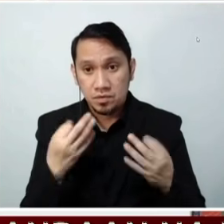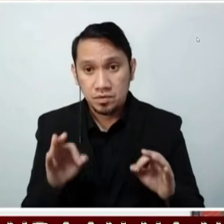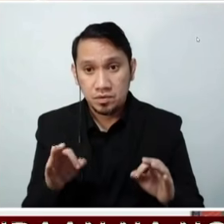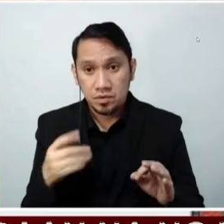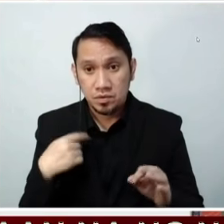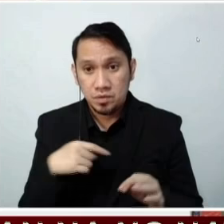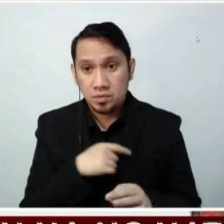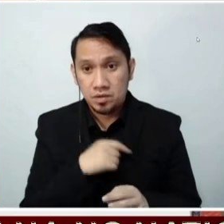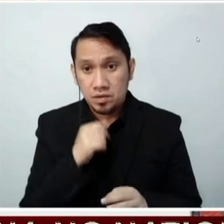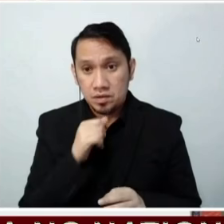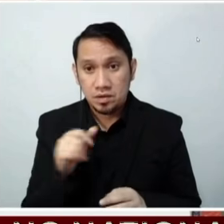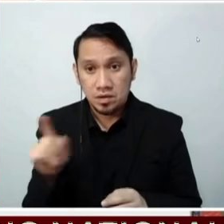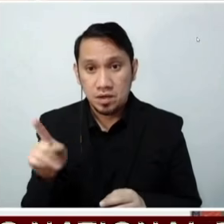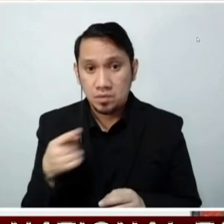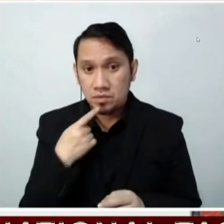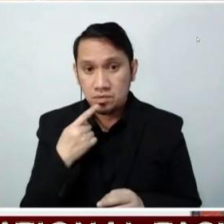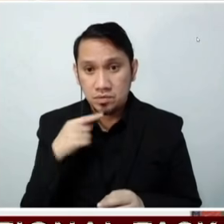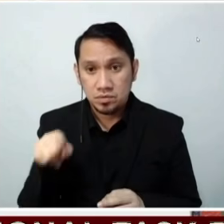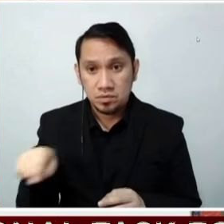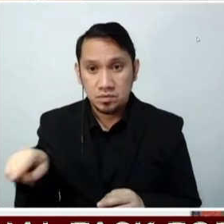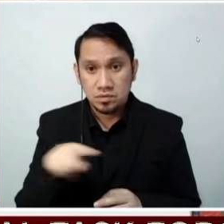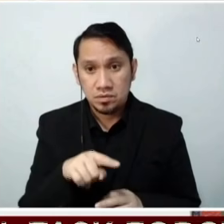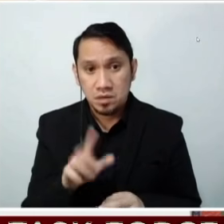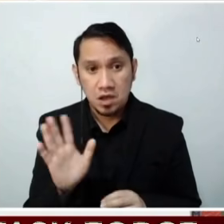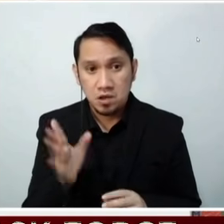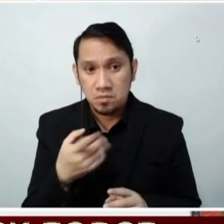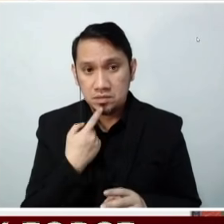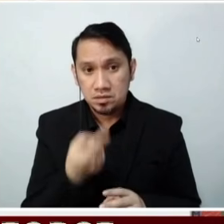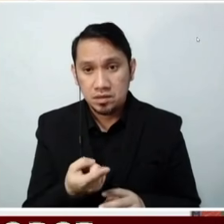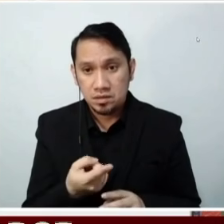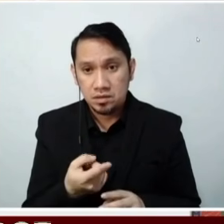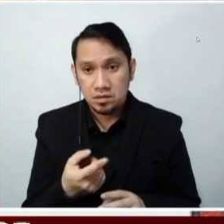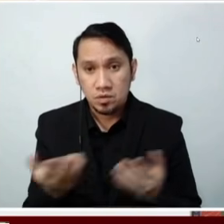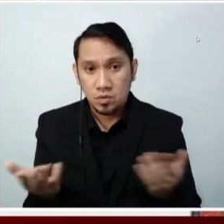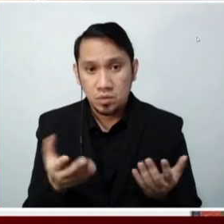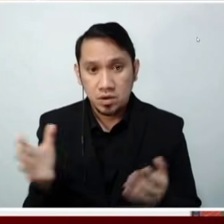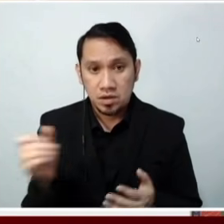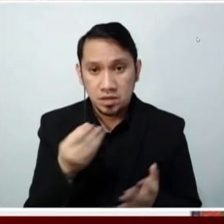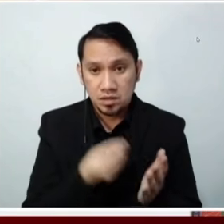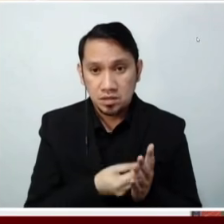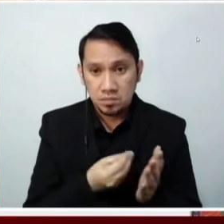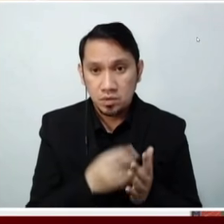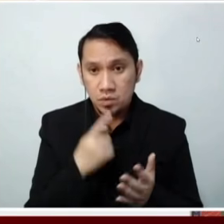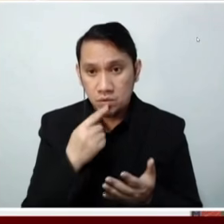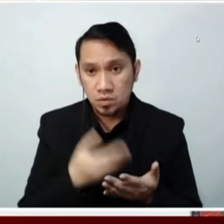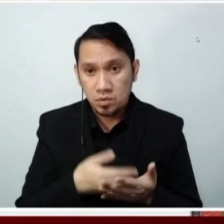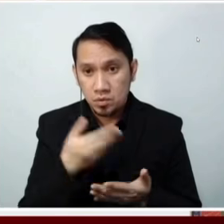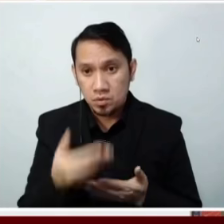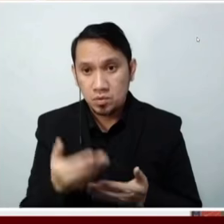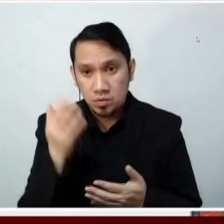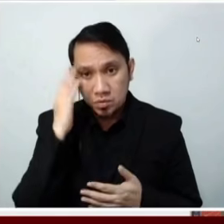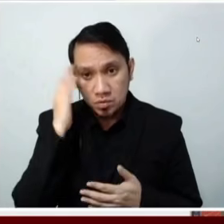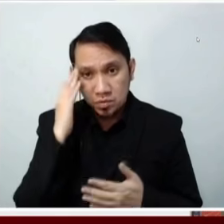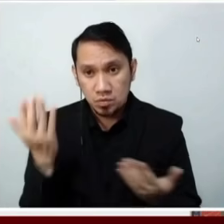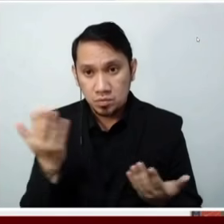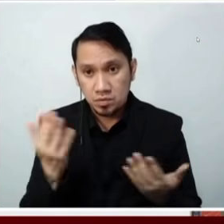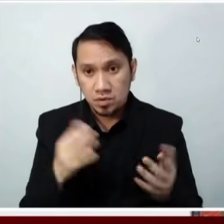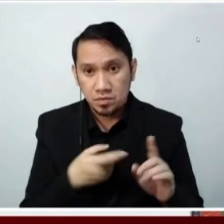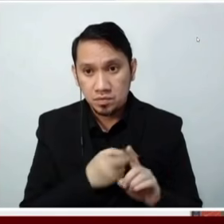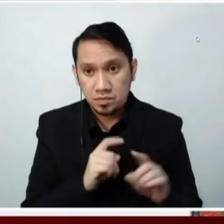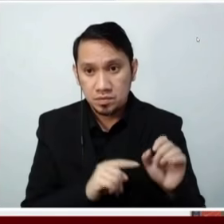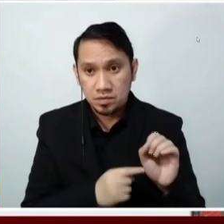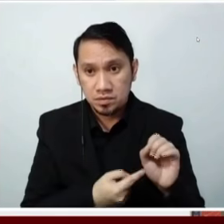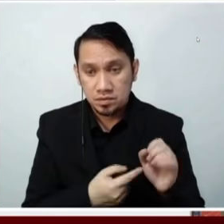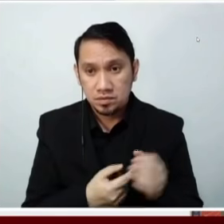hindi nakukuha. Ayaw magsabi yung mga tauhan nyo rito kung saan kinuha yung pera, kung sino pinagbilihan nila para malaman natin ang punong dulo.